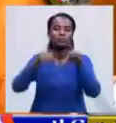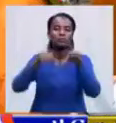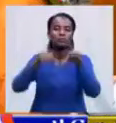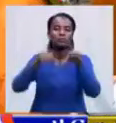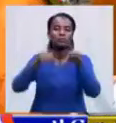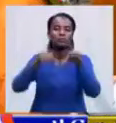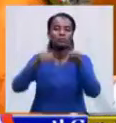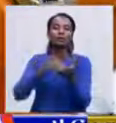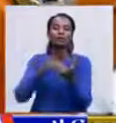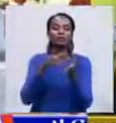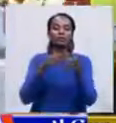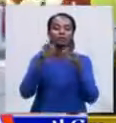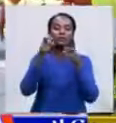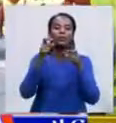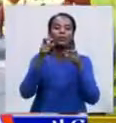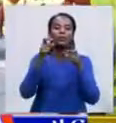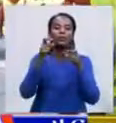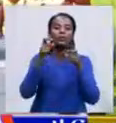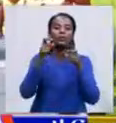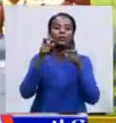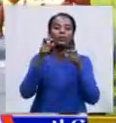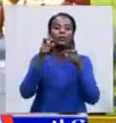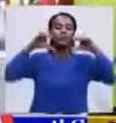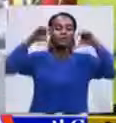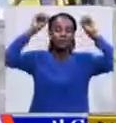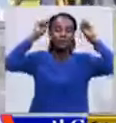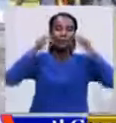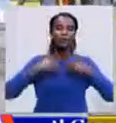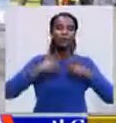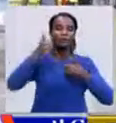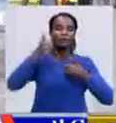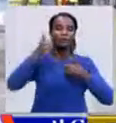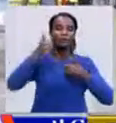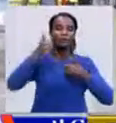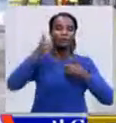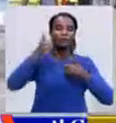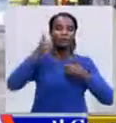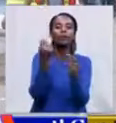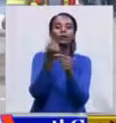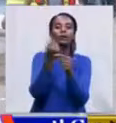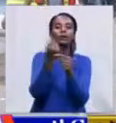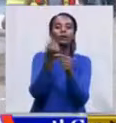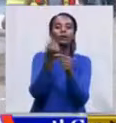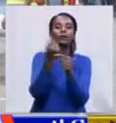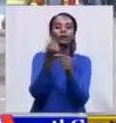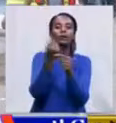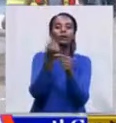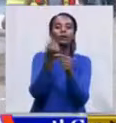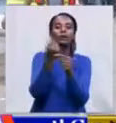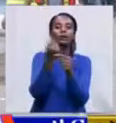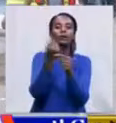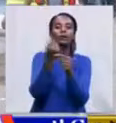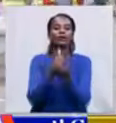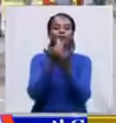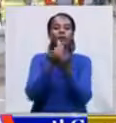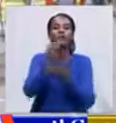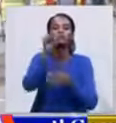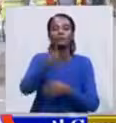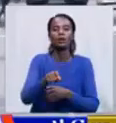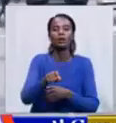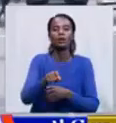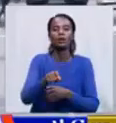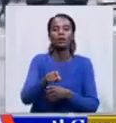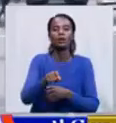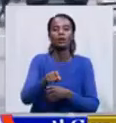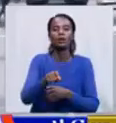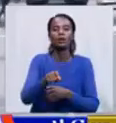ከተማ አስተዳደር የወጣቶች ፌዴሬሽን ፕሬዝዳንት ወጣት አክሊሉ አለሙ ይህ ተግባር ተጠናክሮ እንዲቀጥል የህብረተሰቡ እገዛ ያስፈልጋል ብሏል።